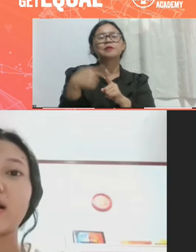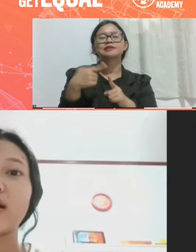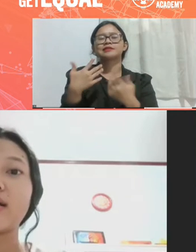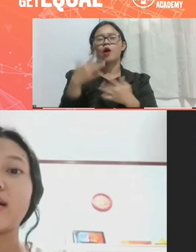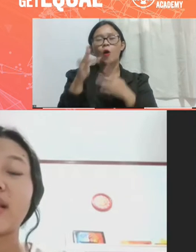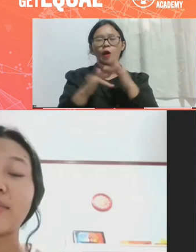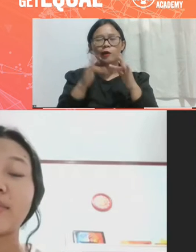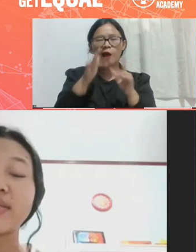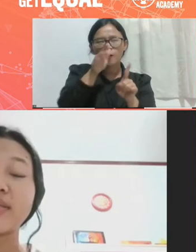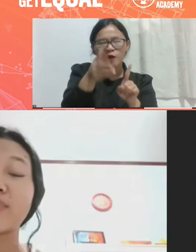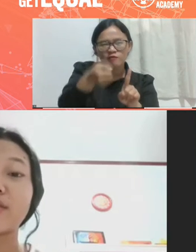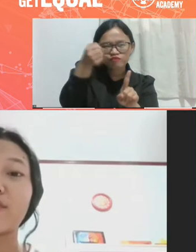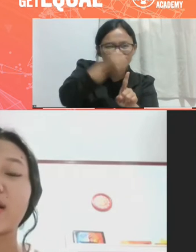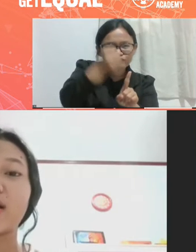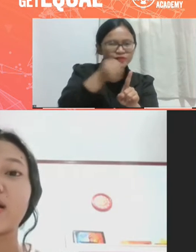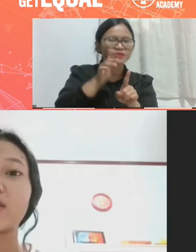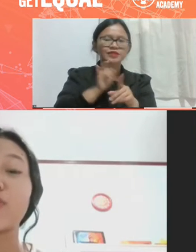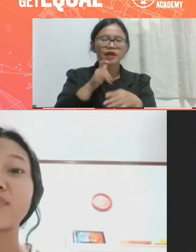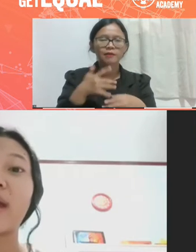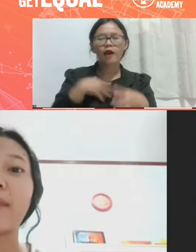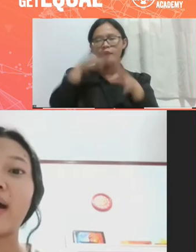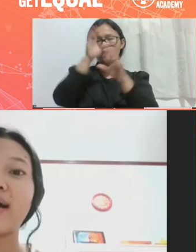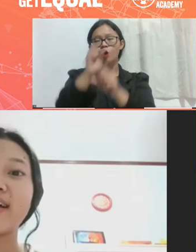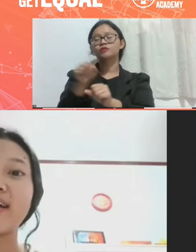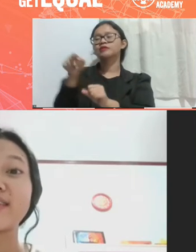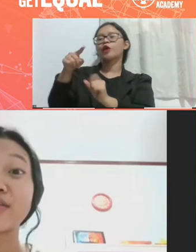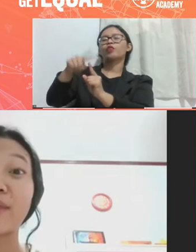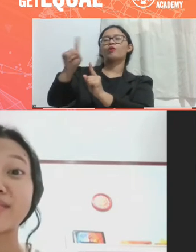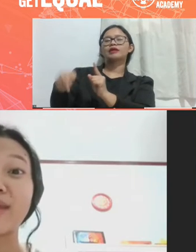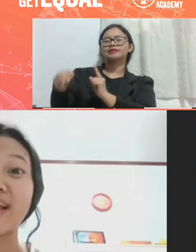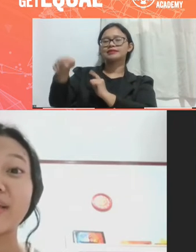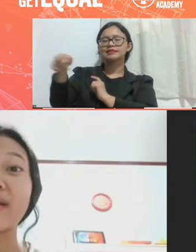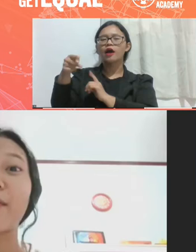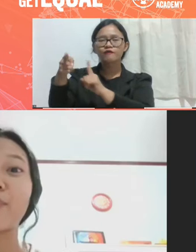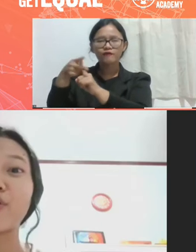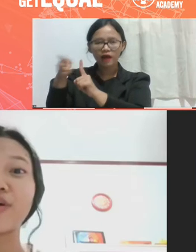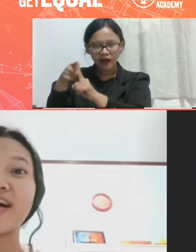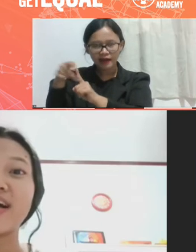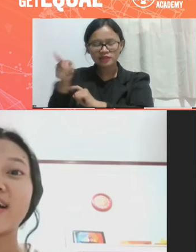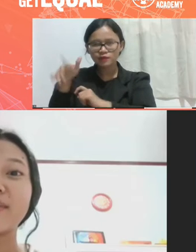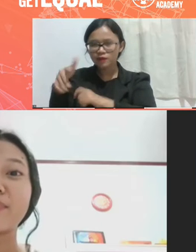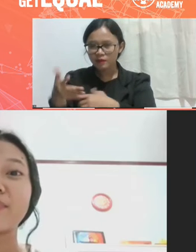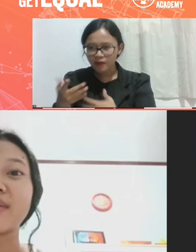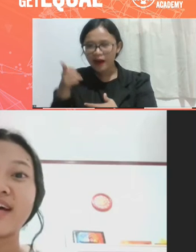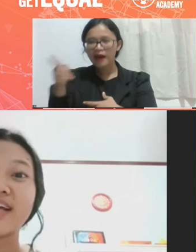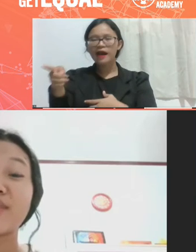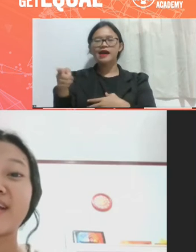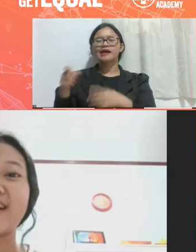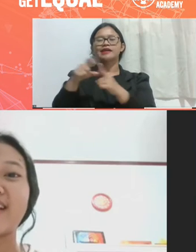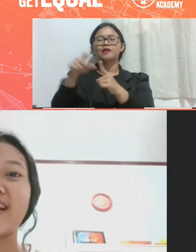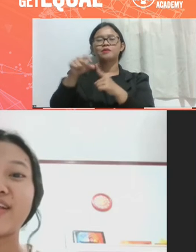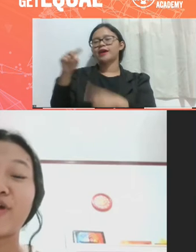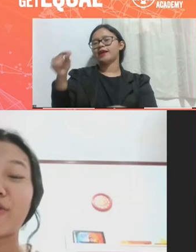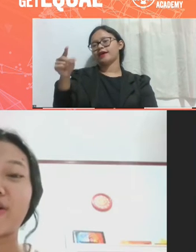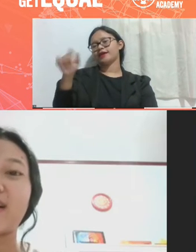yakni lebih spesifik ke tugas Bapak sebagai penampung aspirasi